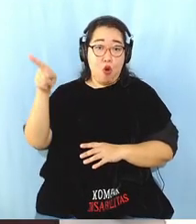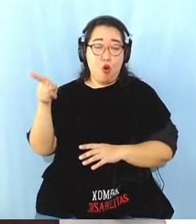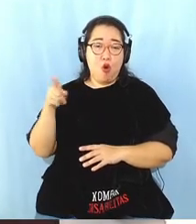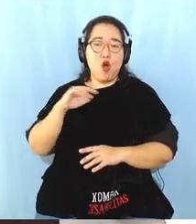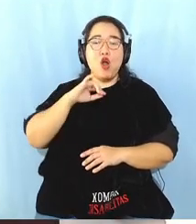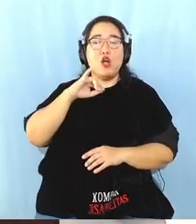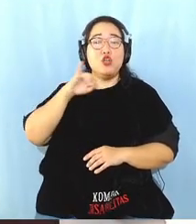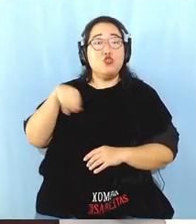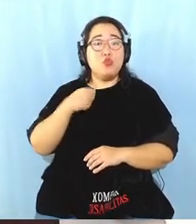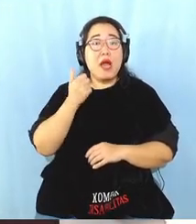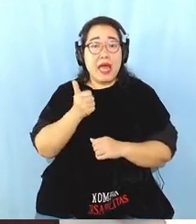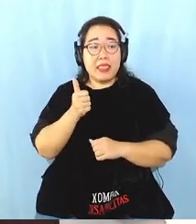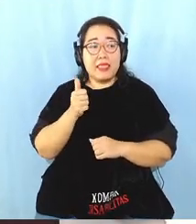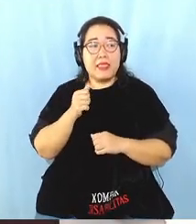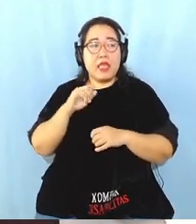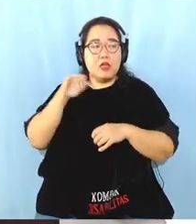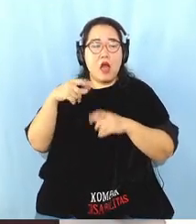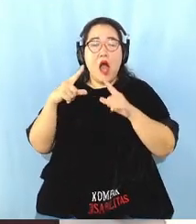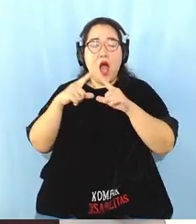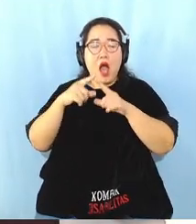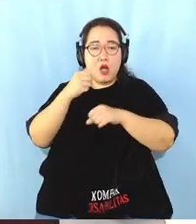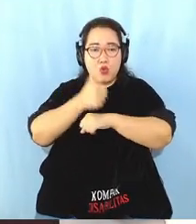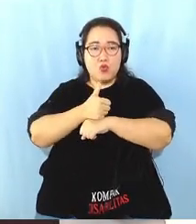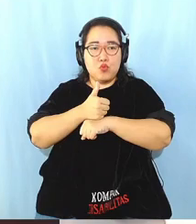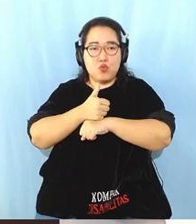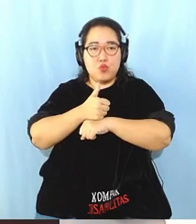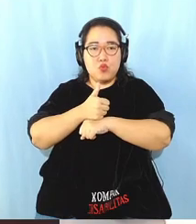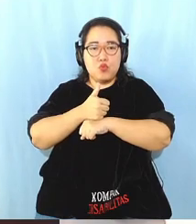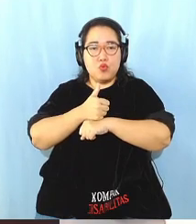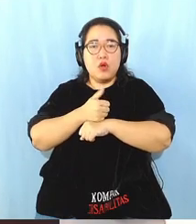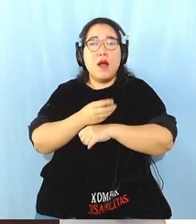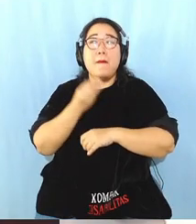"Ya Bapa, ke dalam tanganmu kuserahkan rohku."